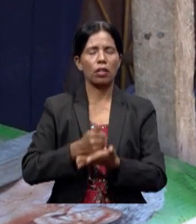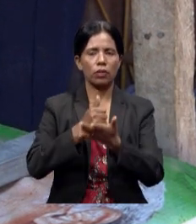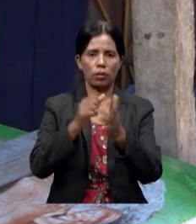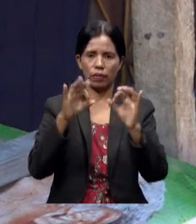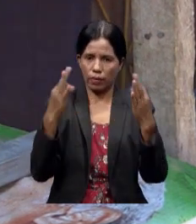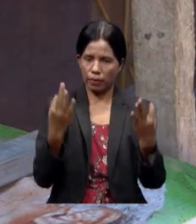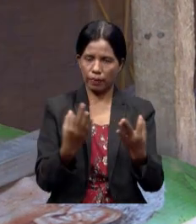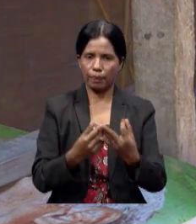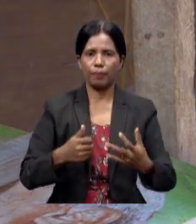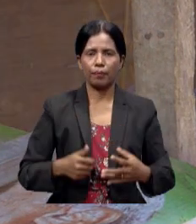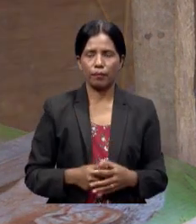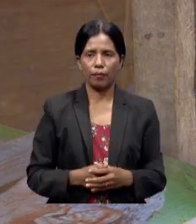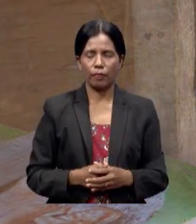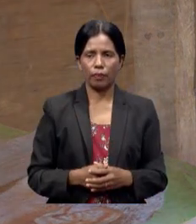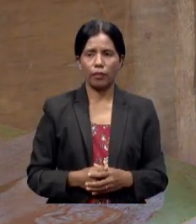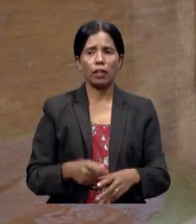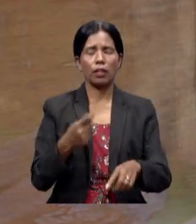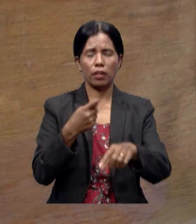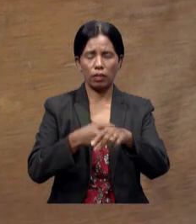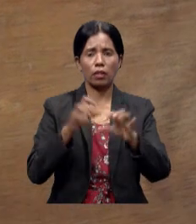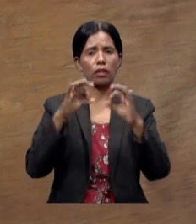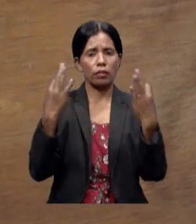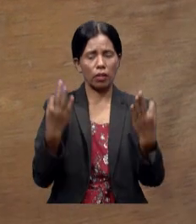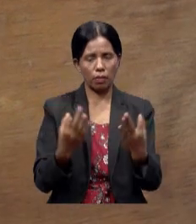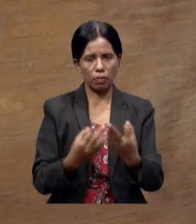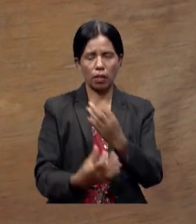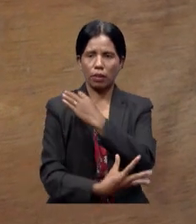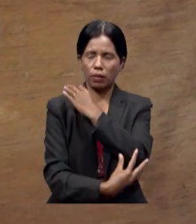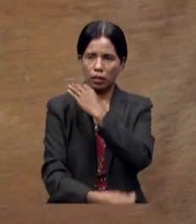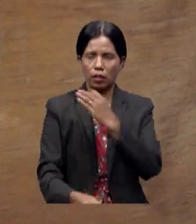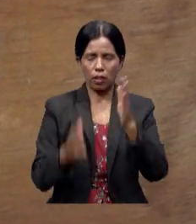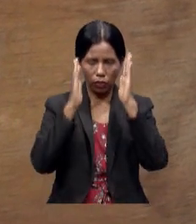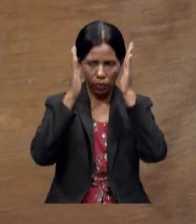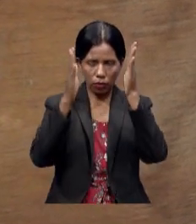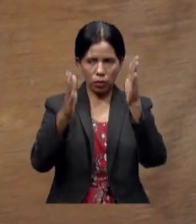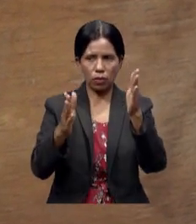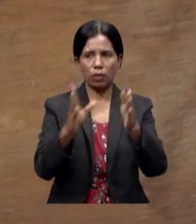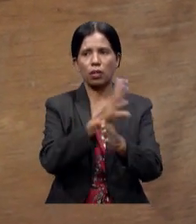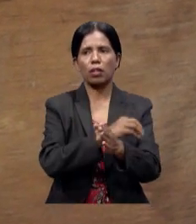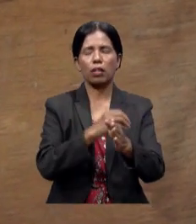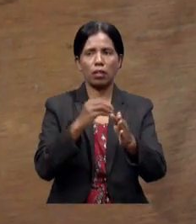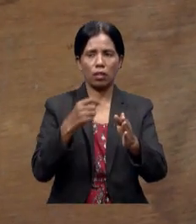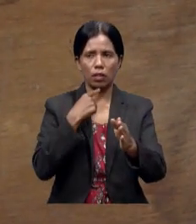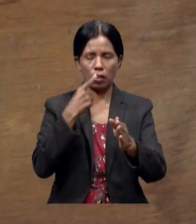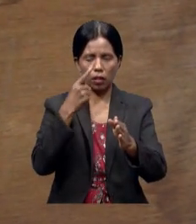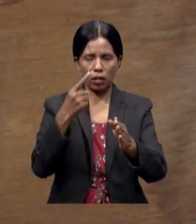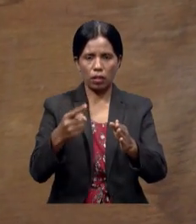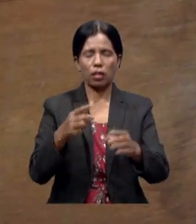rasi. Condição família vulnerável sai atenção bot iha sociedade mundo ohin lorong